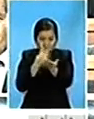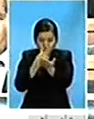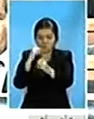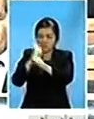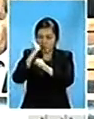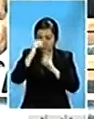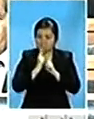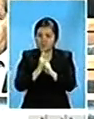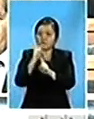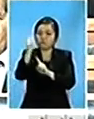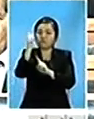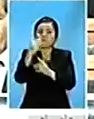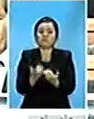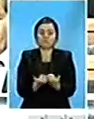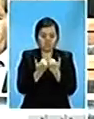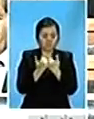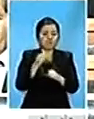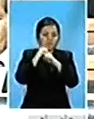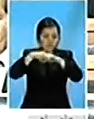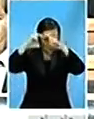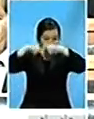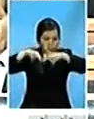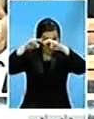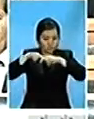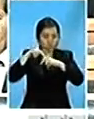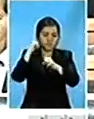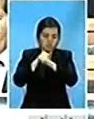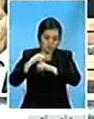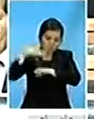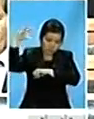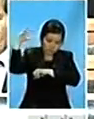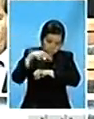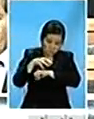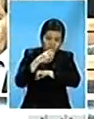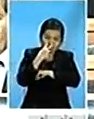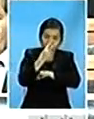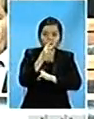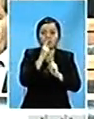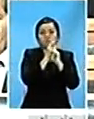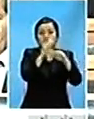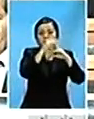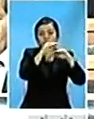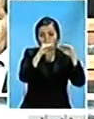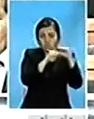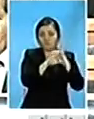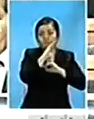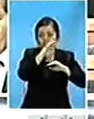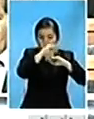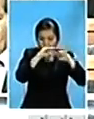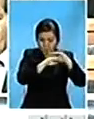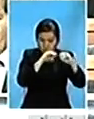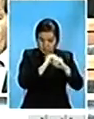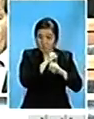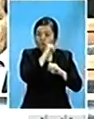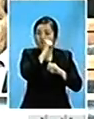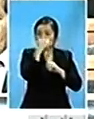านครับการศึกษาความเหมาะสมนั้นเป็นการดูว่าจะต้องมีโครงการหรือไม่ถ้าโครงการเกิดขึ้นแล้ว